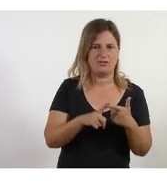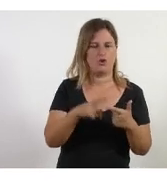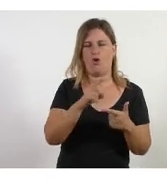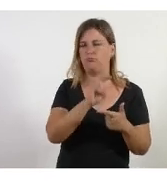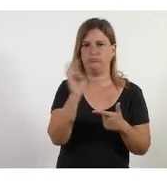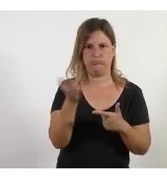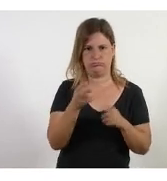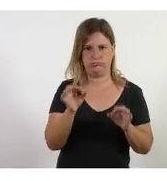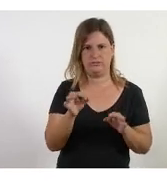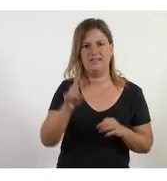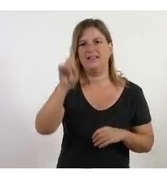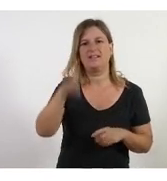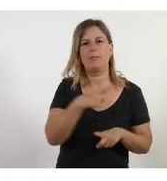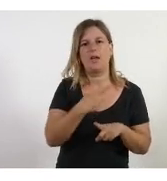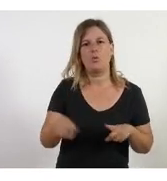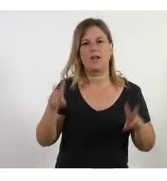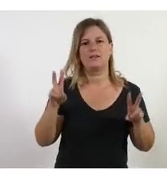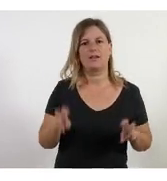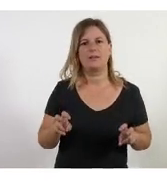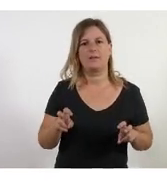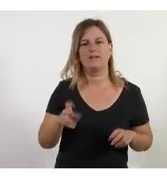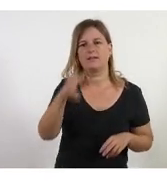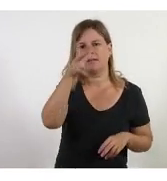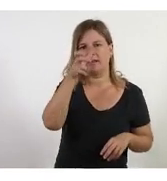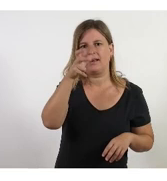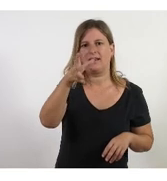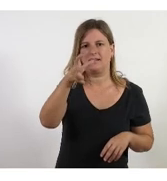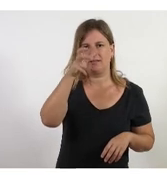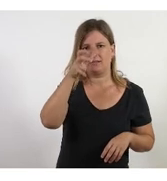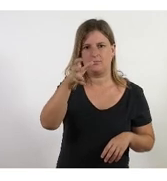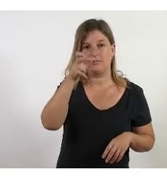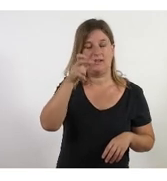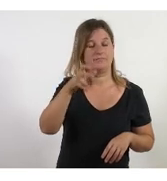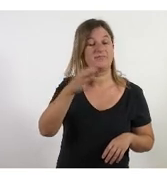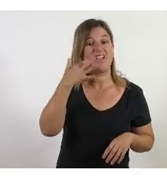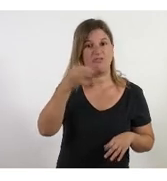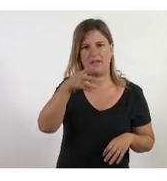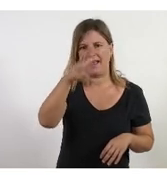i també amb una altra cosa, amb la respiració. Respirem molt poc.